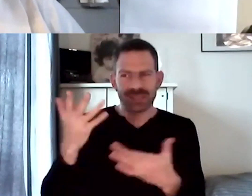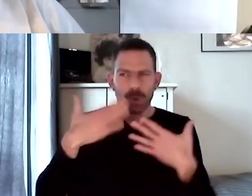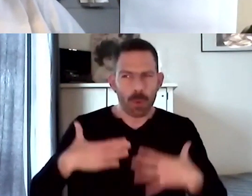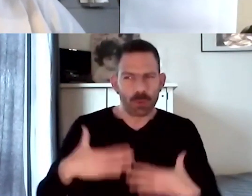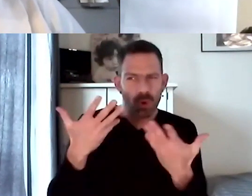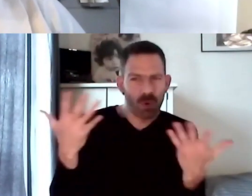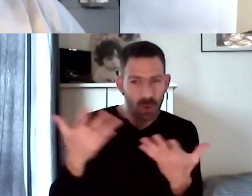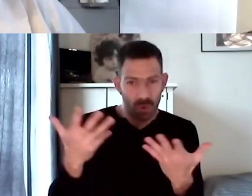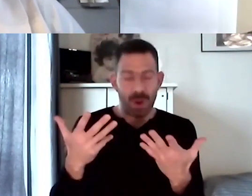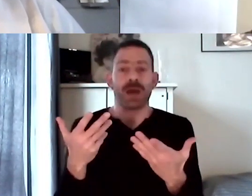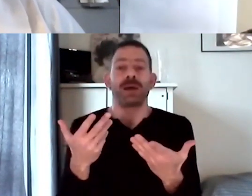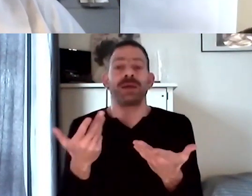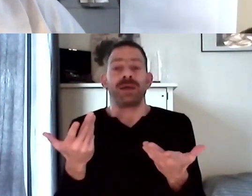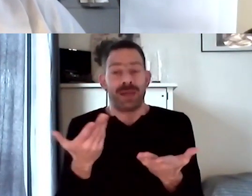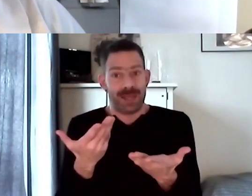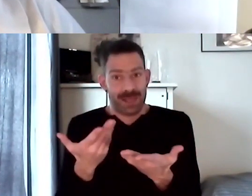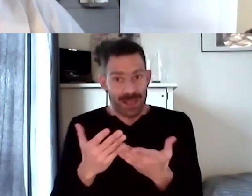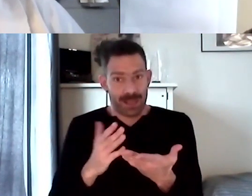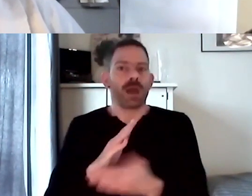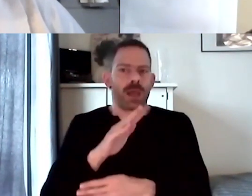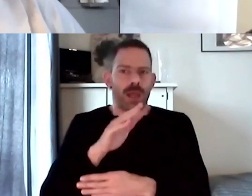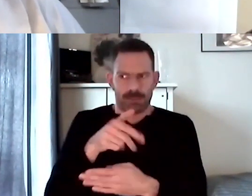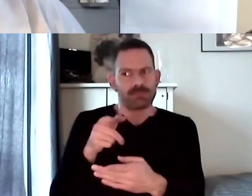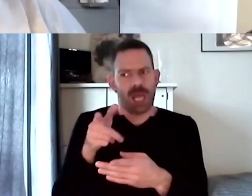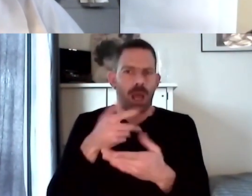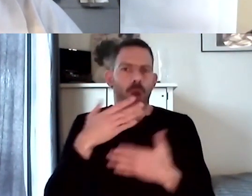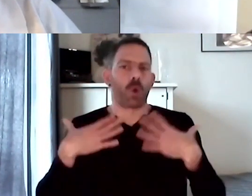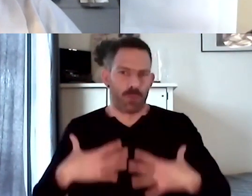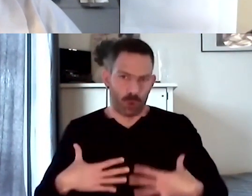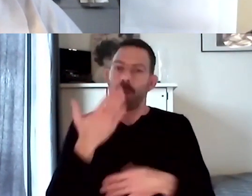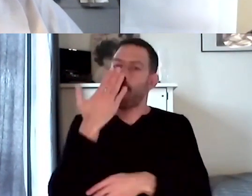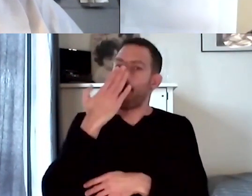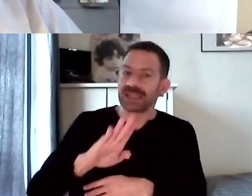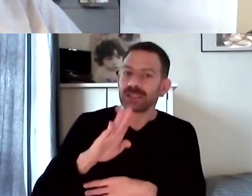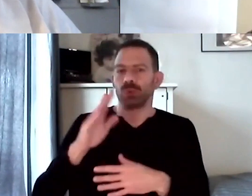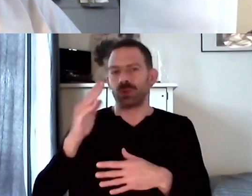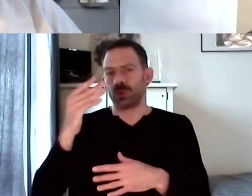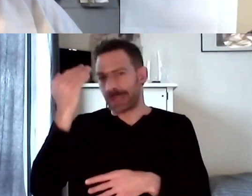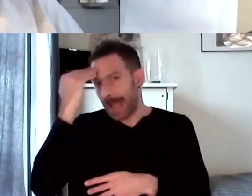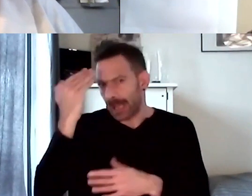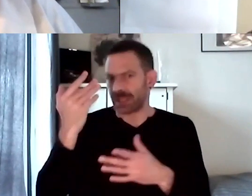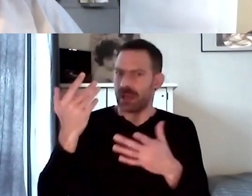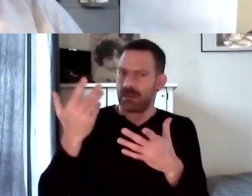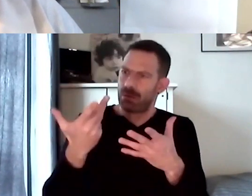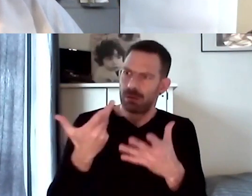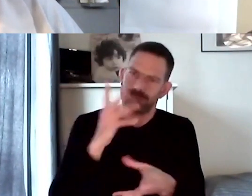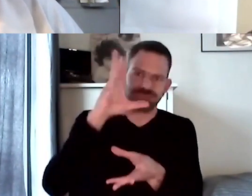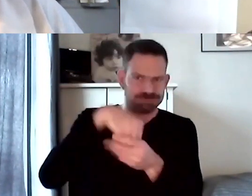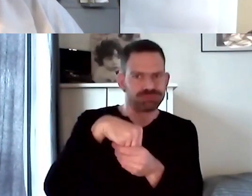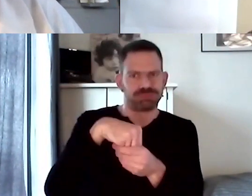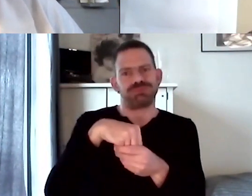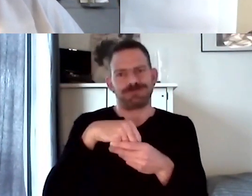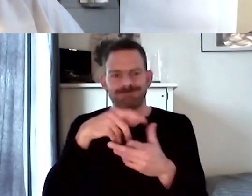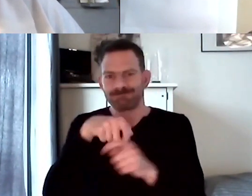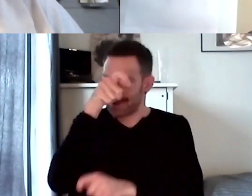effectivement, on tiendra compte du comportement et de l'attitude et de la personnalité pour choisir et pour évaluer